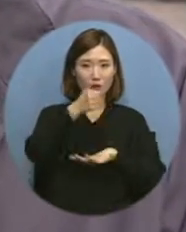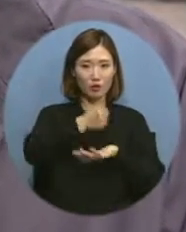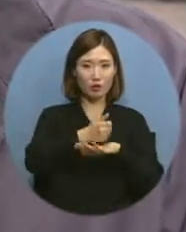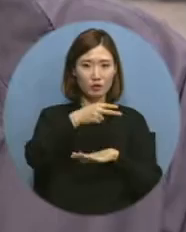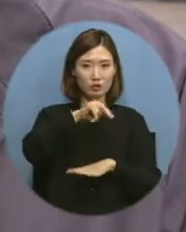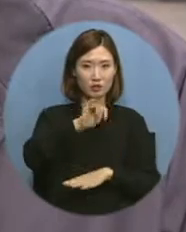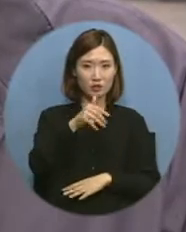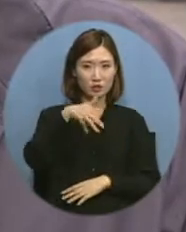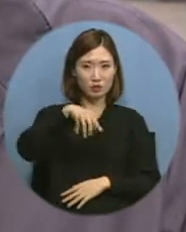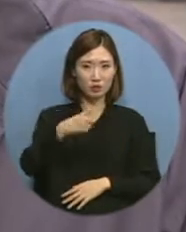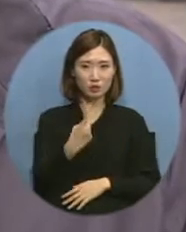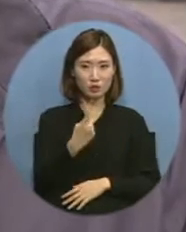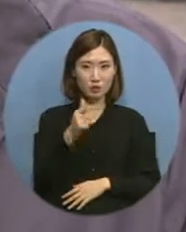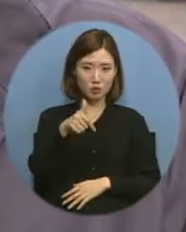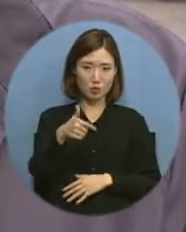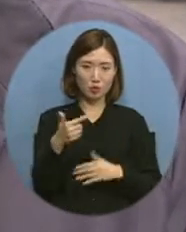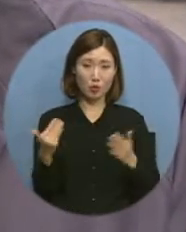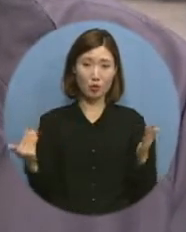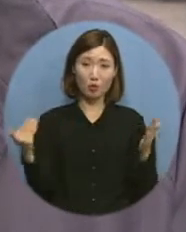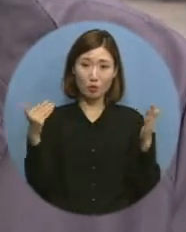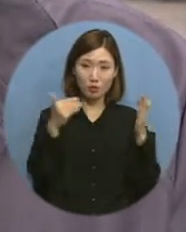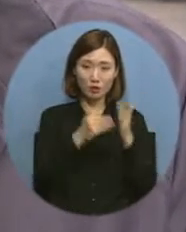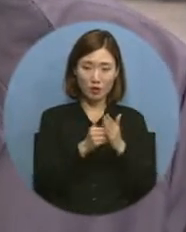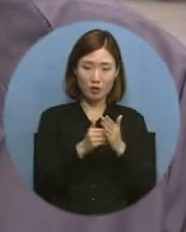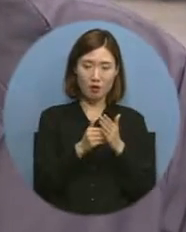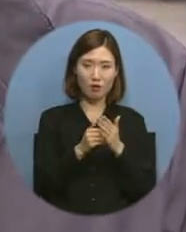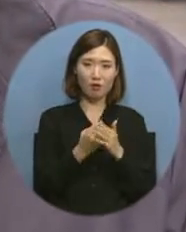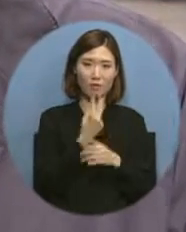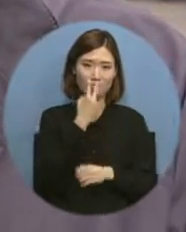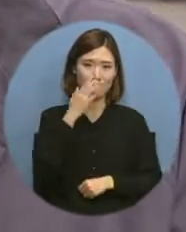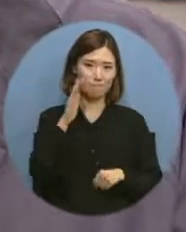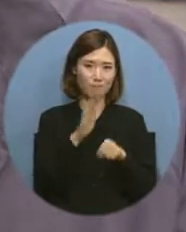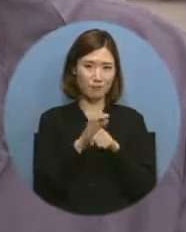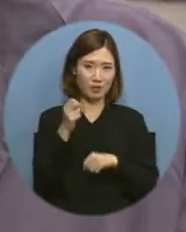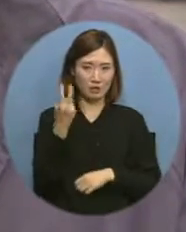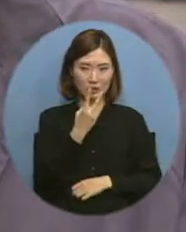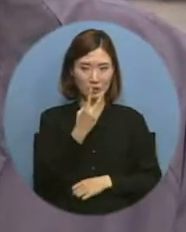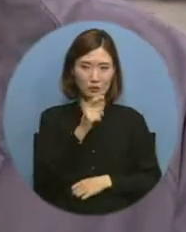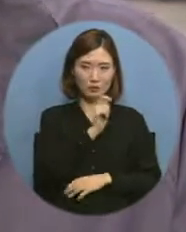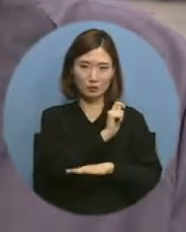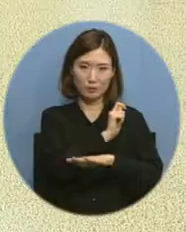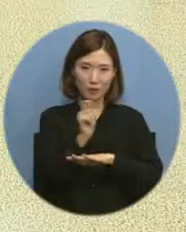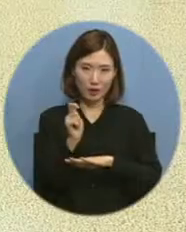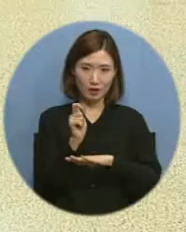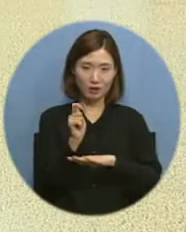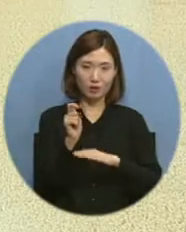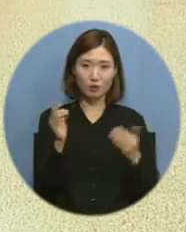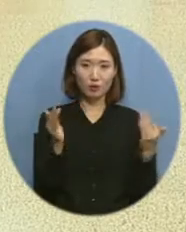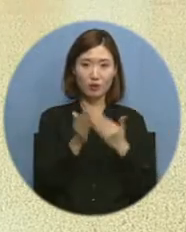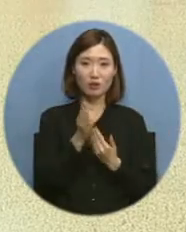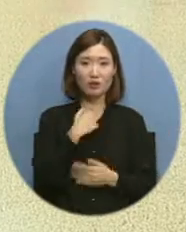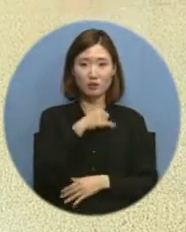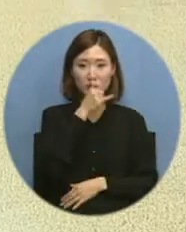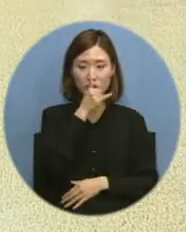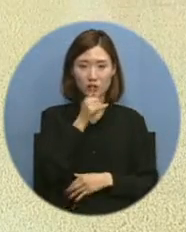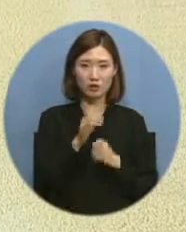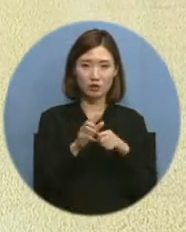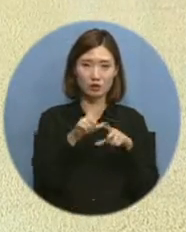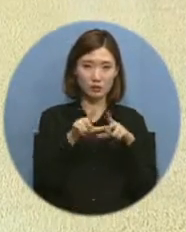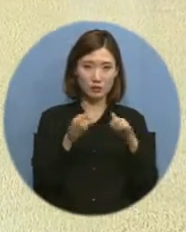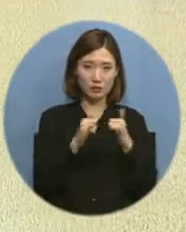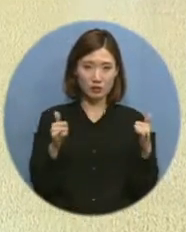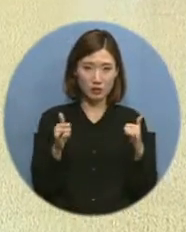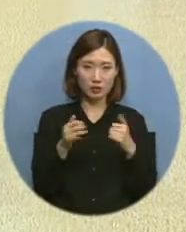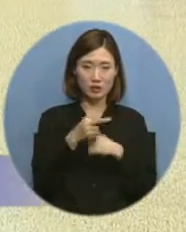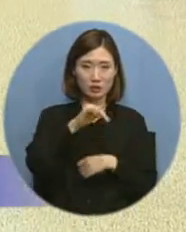신천으로 간 거예요. 그래서 하도 기가 막혀가지고 다시 또 택시 타고 일로 왔습니다. 시민들에게